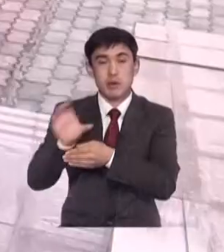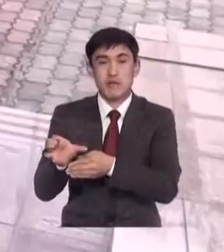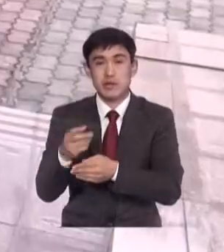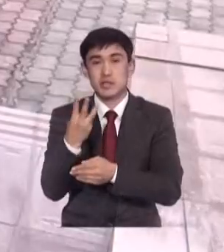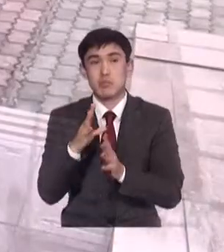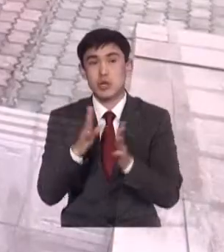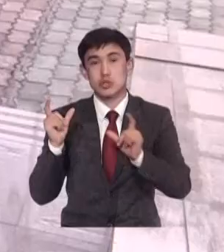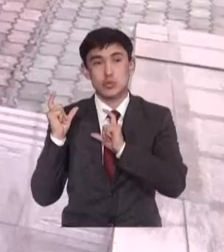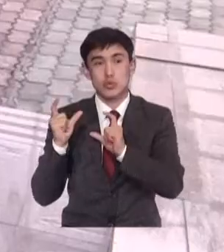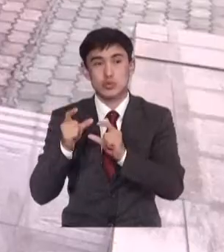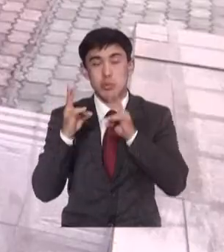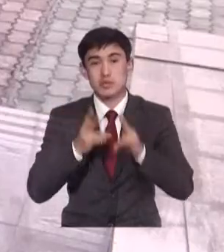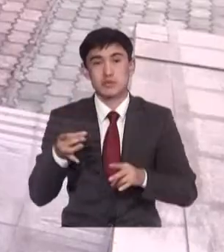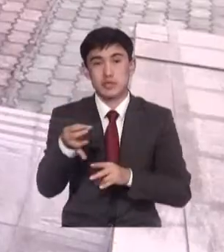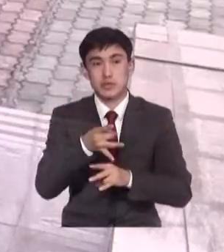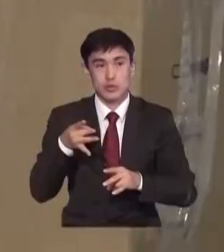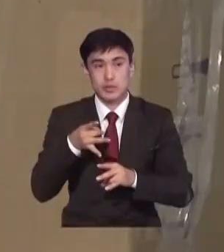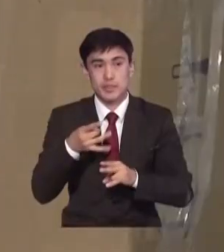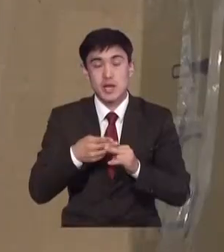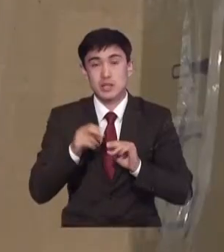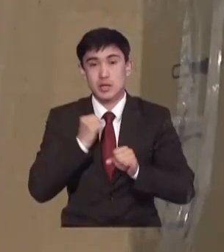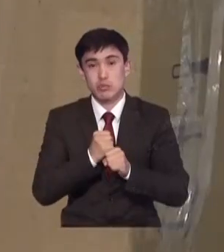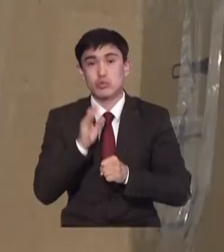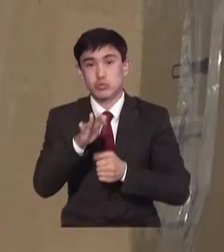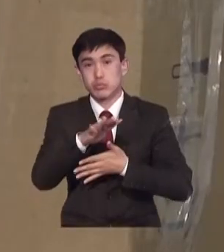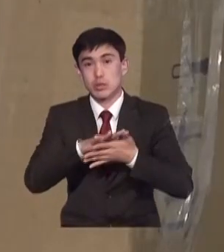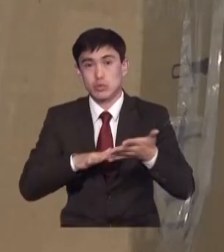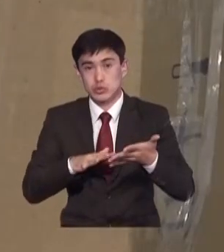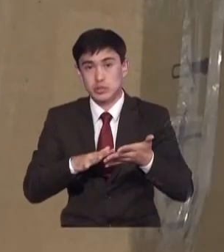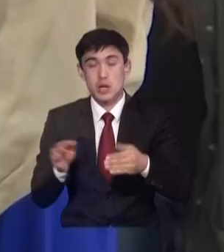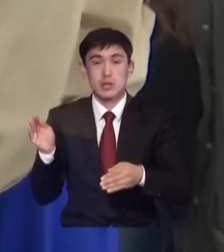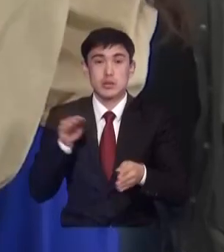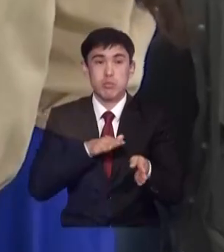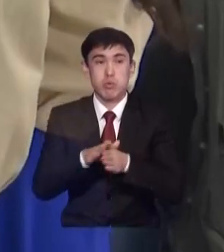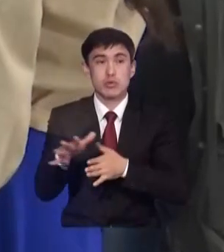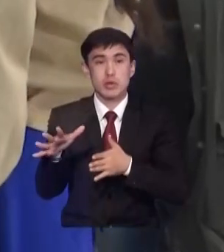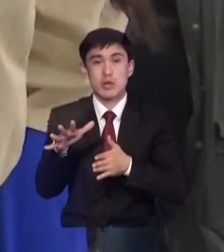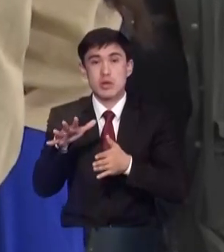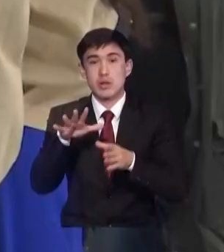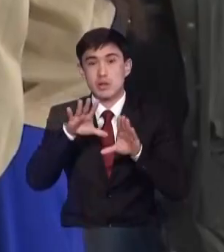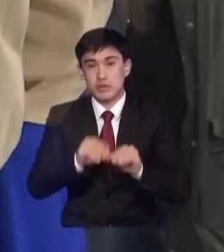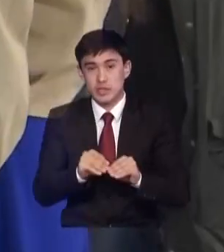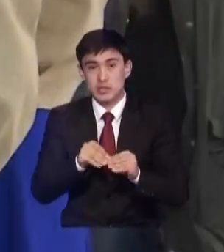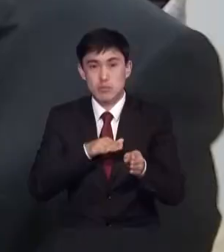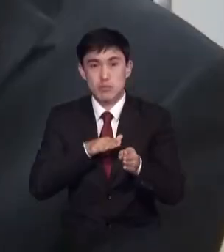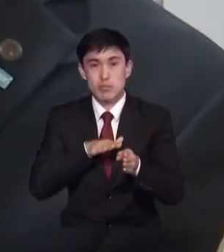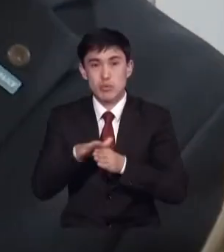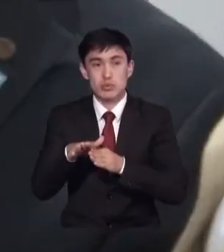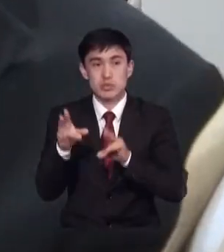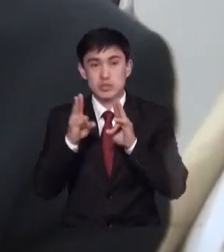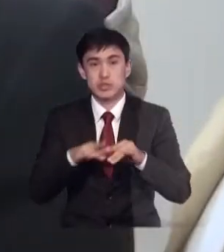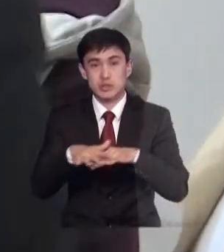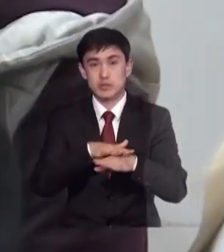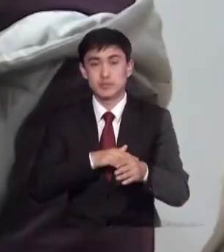3 больших груза в пострадавшие регионы. Данная работа будет продолжена до полной ликвидации последствий разгула стихии.